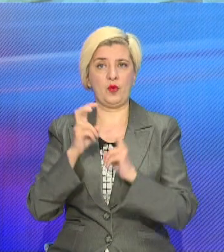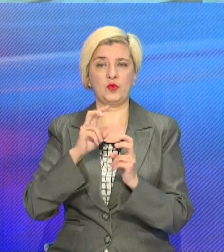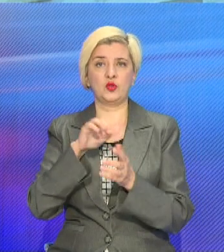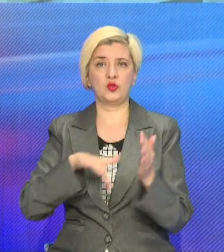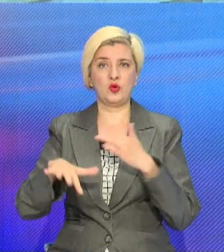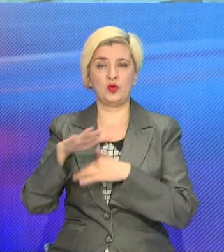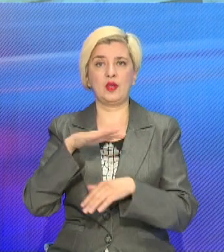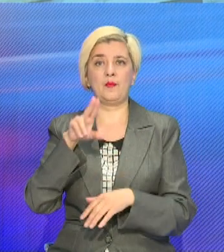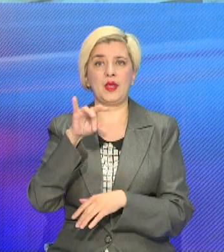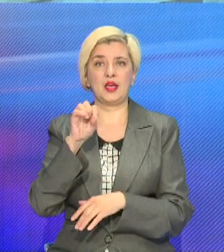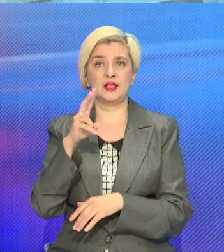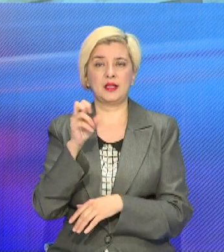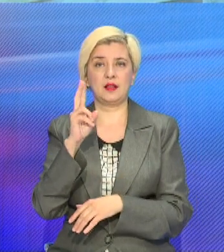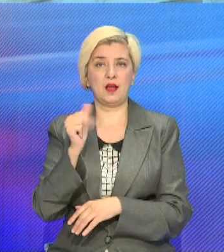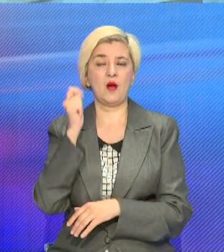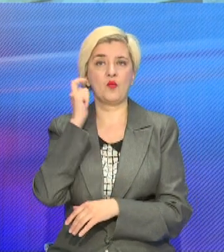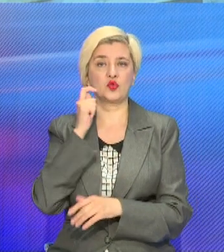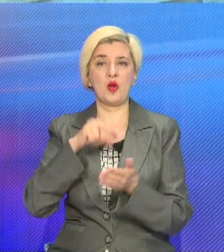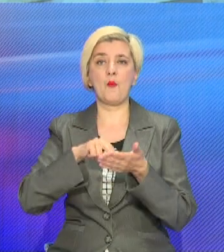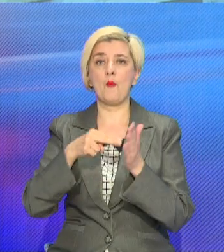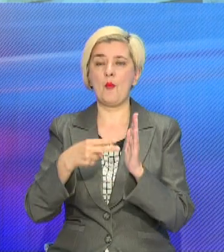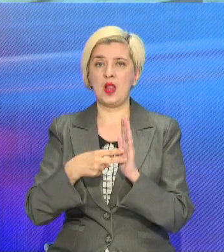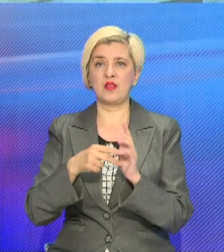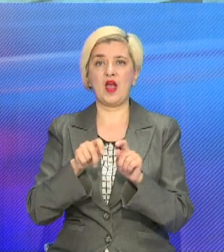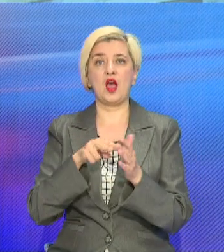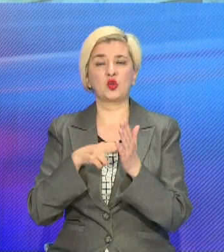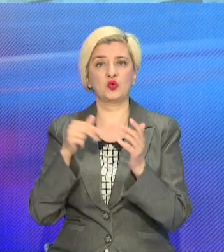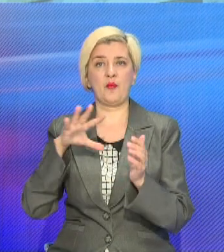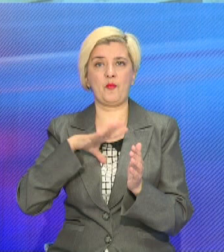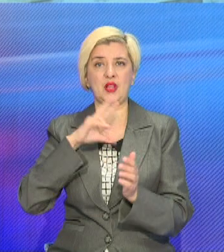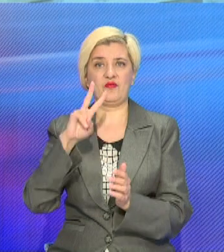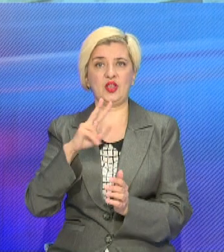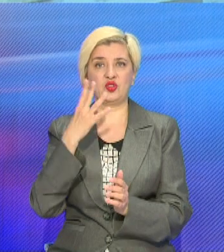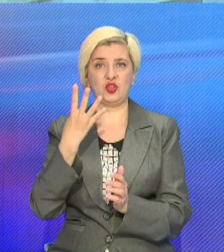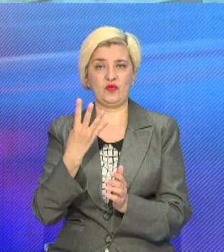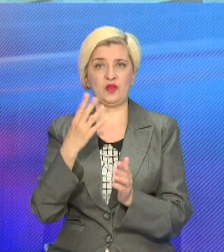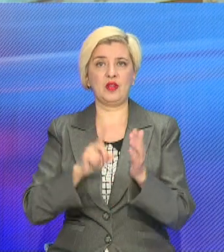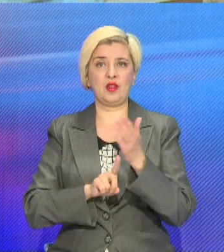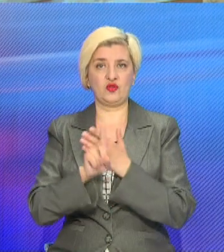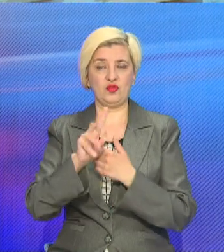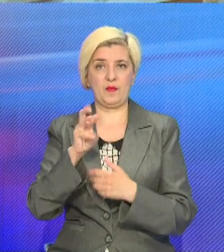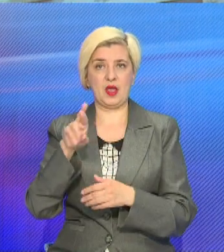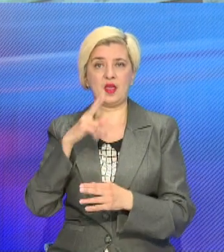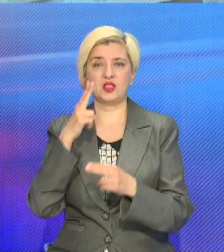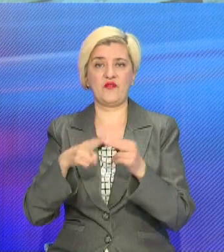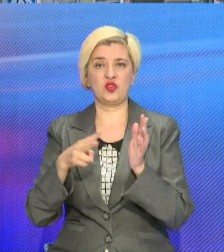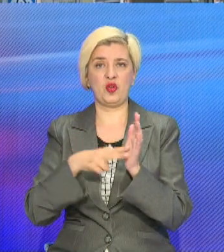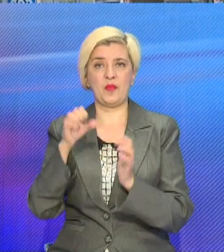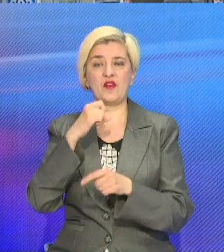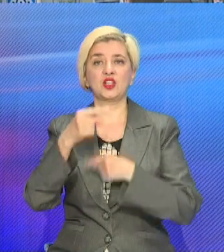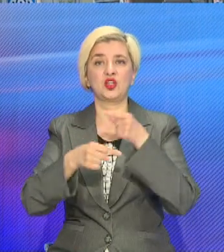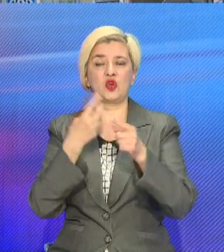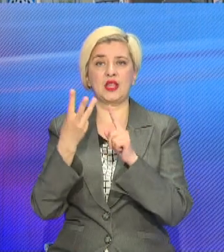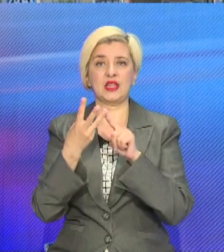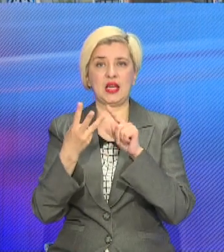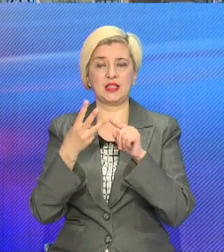Пушкіна. Нагадаем, планавыя адключэнні ў Гродні пачаліся з 24 мая і завершацца 7 жніўня. На чарзе трэцяя